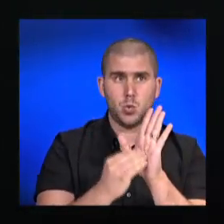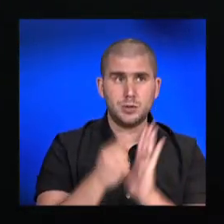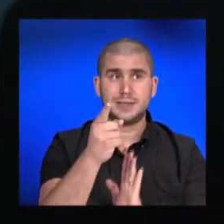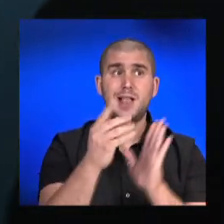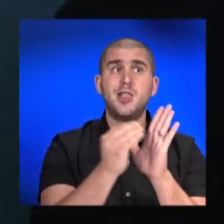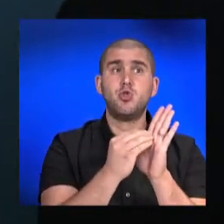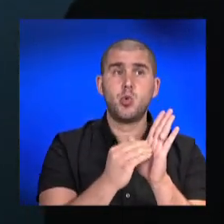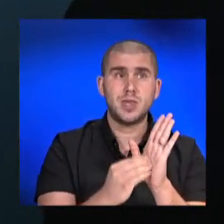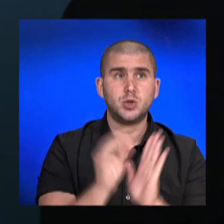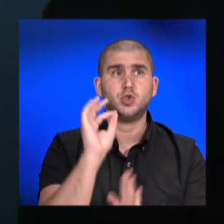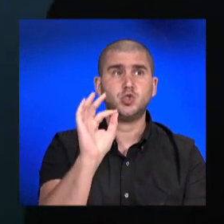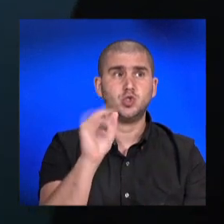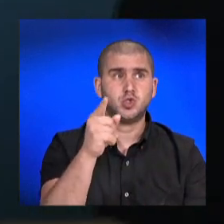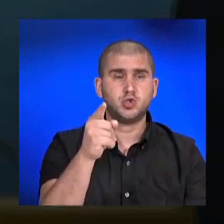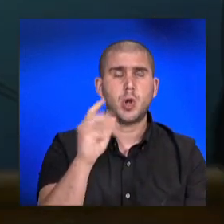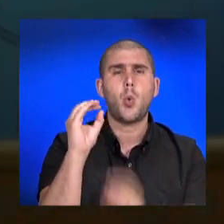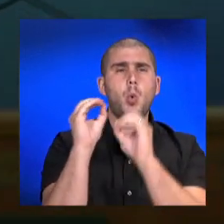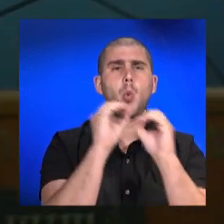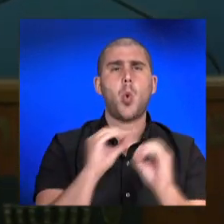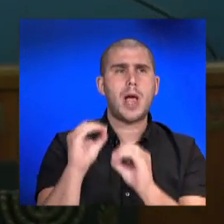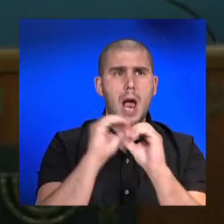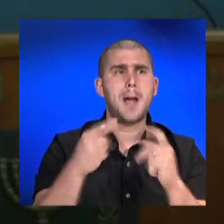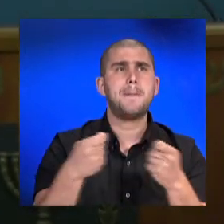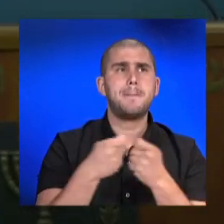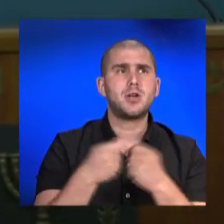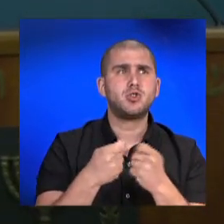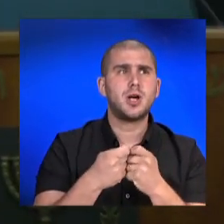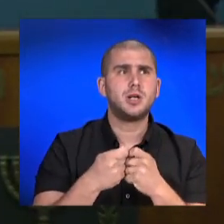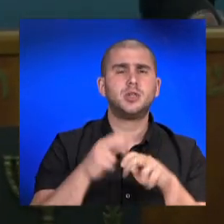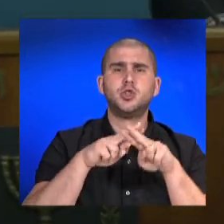נתונים של גוגל לגבי השהייה במקומות העבודה.